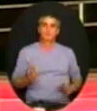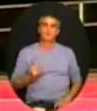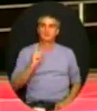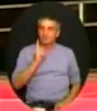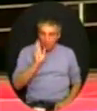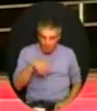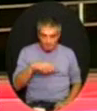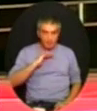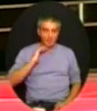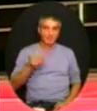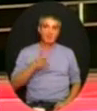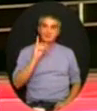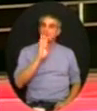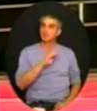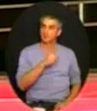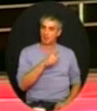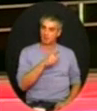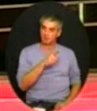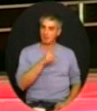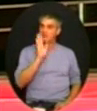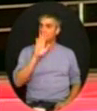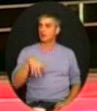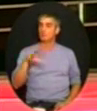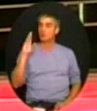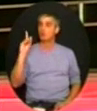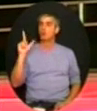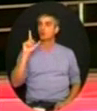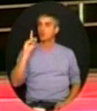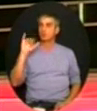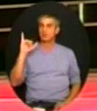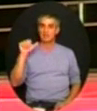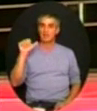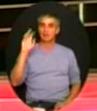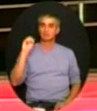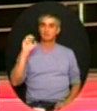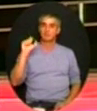אבל גם דוד ביטן וגם דודי אמסלם,